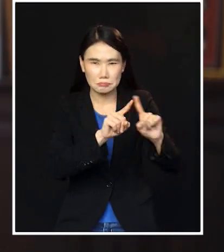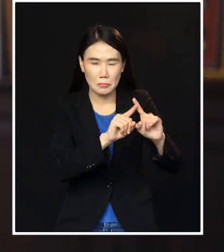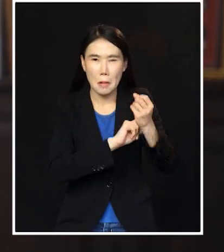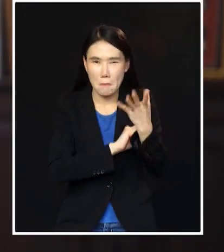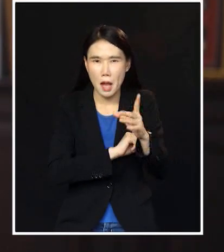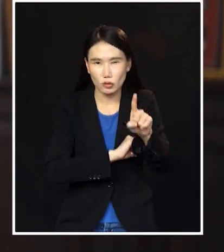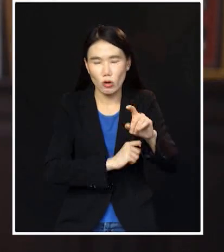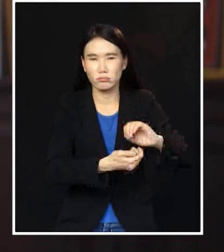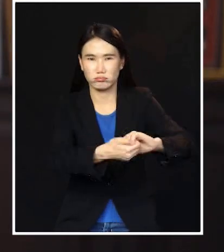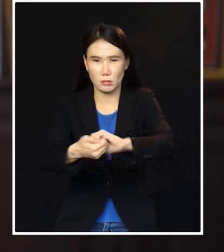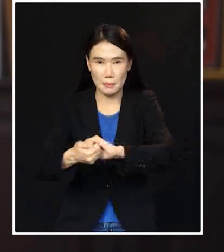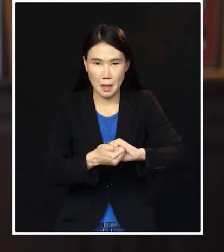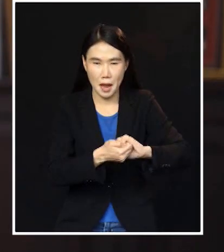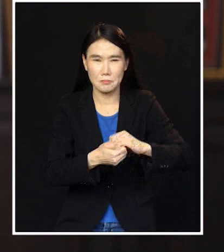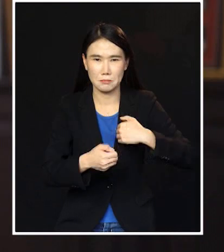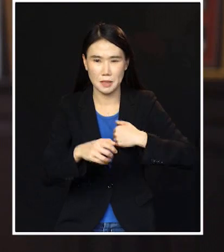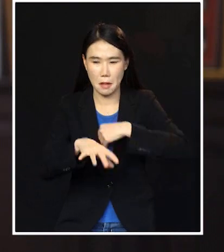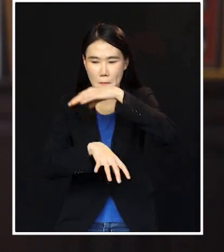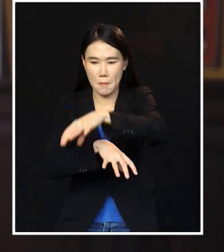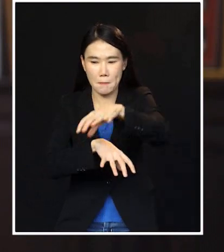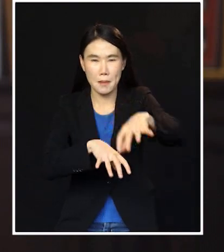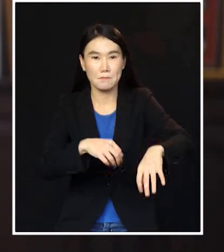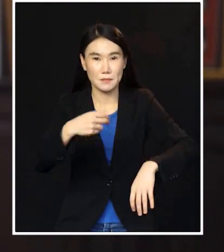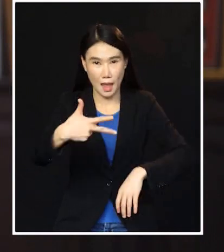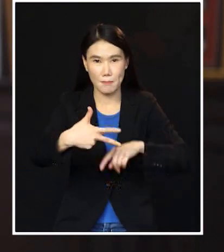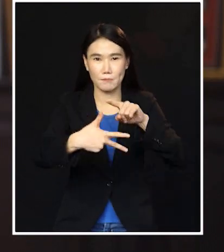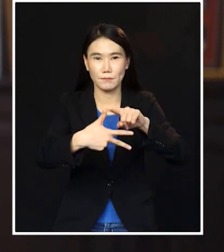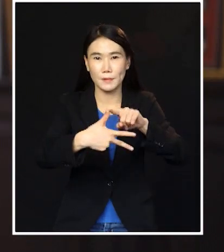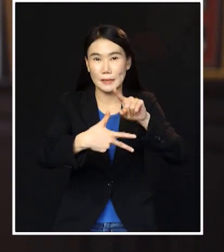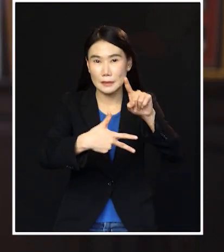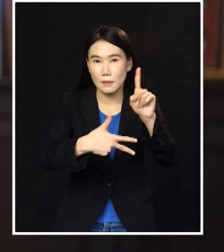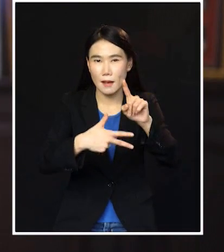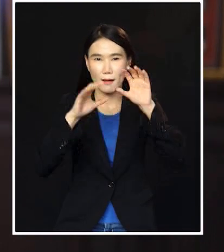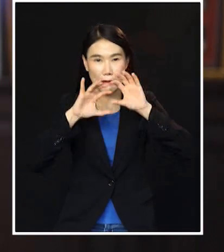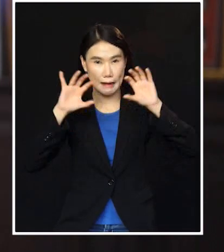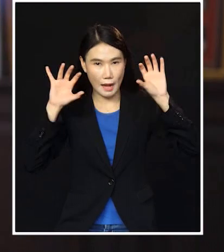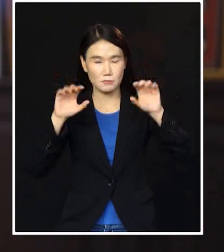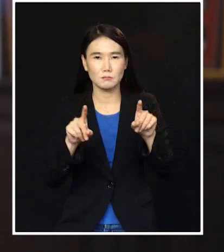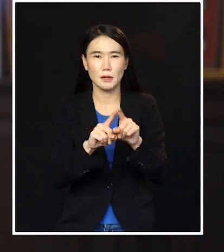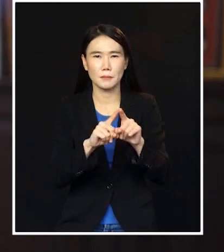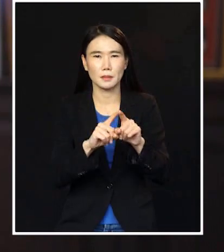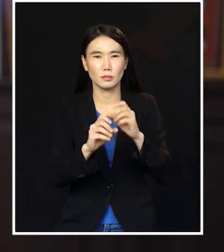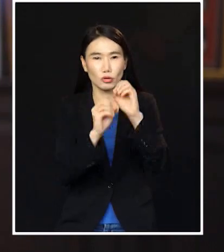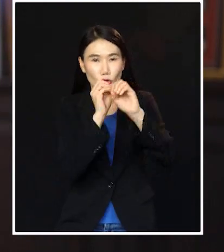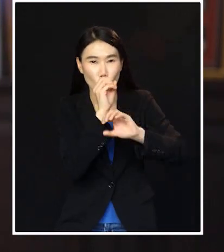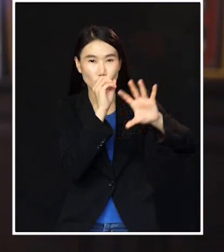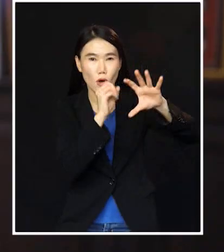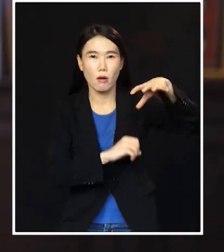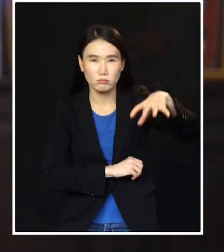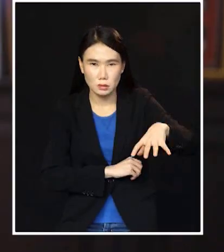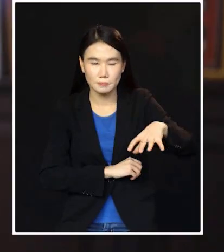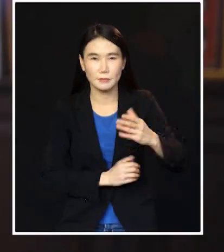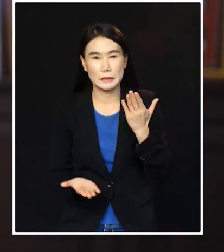เบอร์เนี่ยอย่างน้อยต้องเป็นการทำงานร่วมกันของ3ฝ่ายฝ่ายแรกก็คือฝ่ายรัฐกสทช.หรือว่